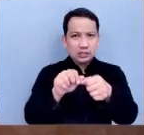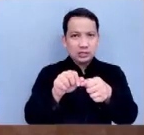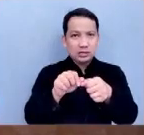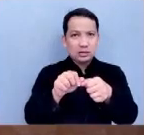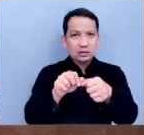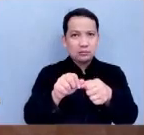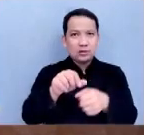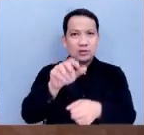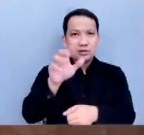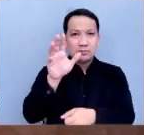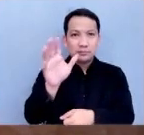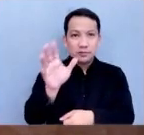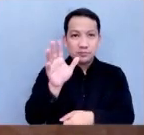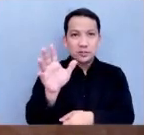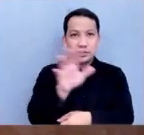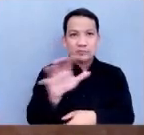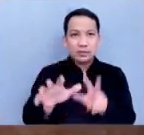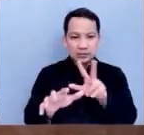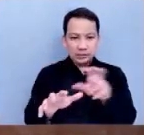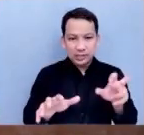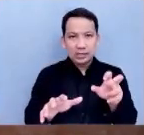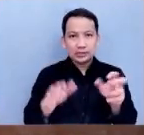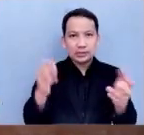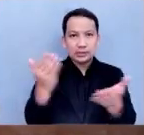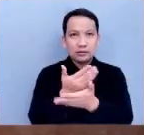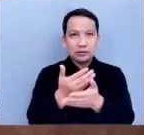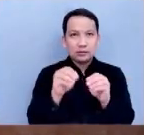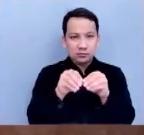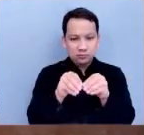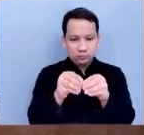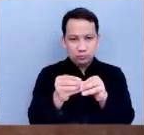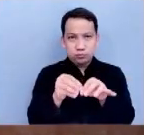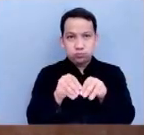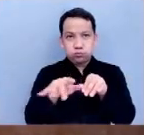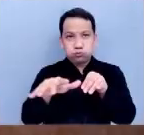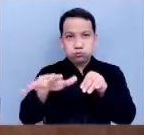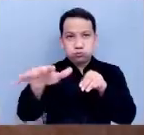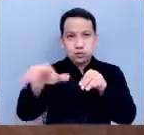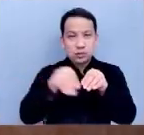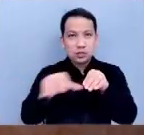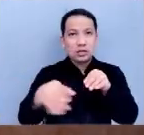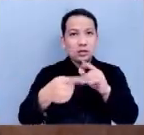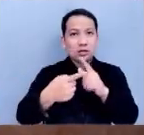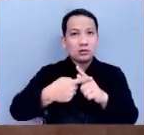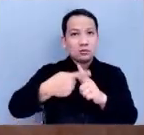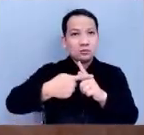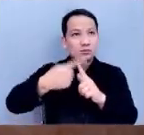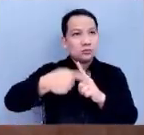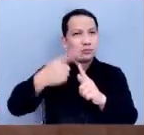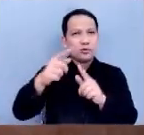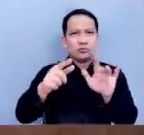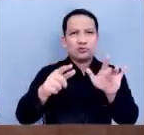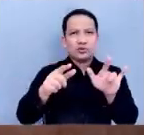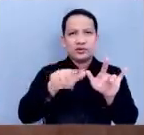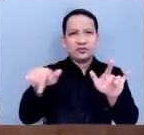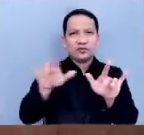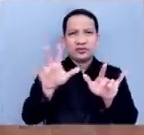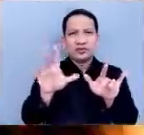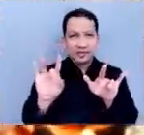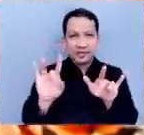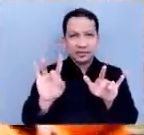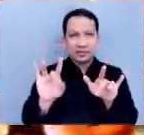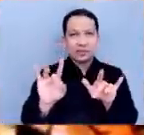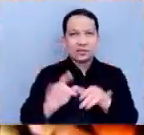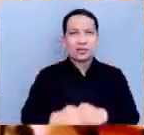halos 50 hanggang 300 bagong kuto. Napipisa ito kapag ang temperatura ng panahon ay umaabot ng 25 hanggang 38 degrees